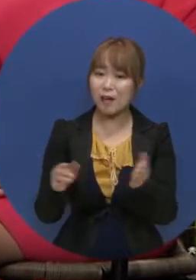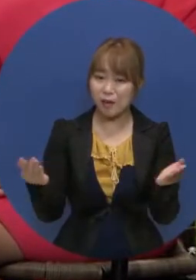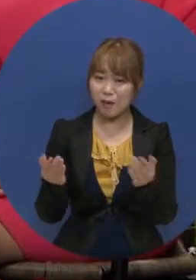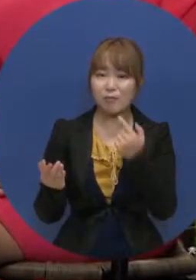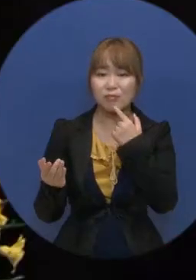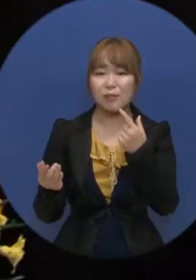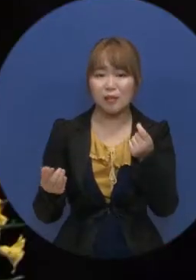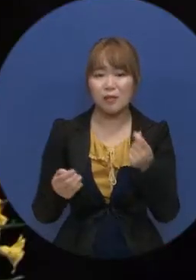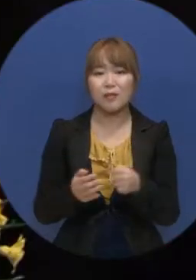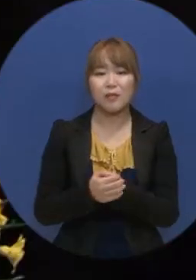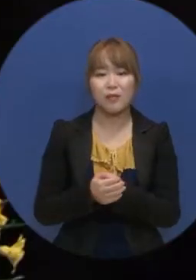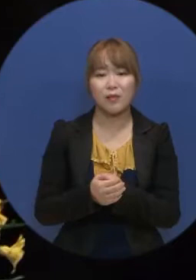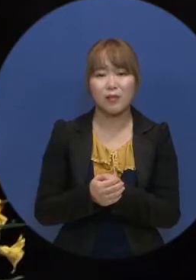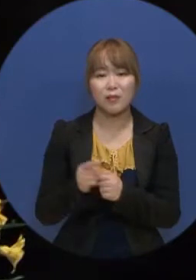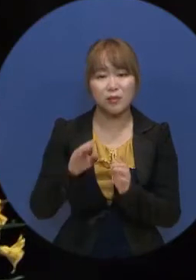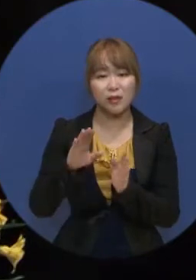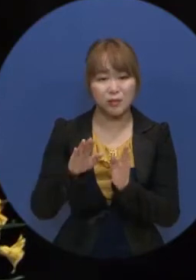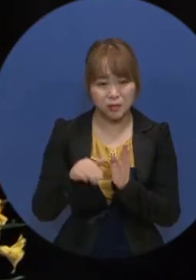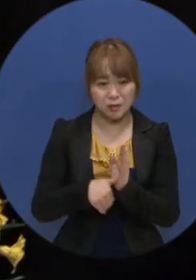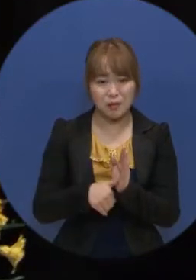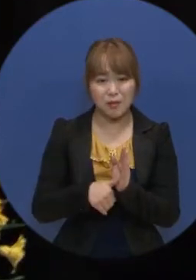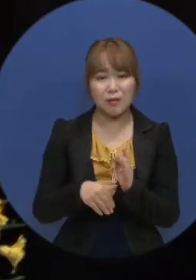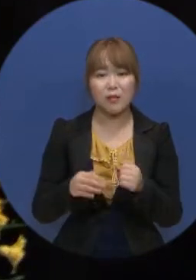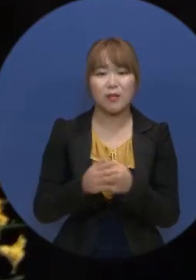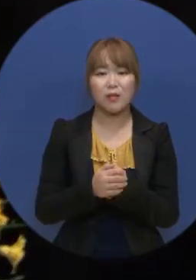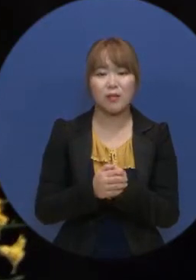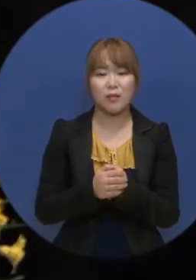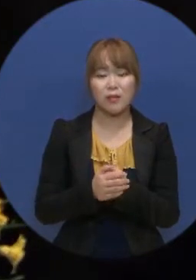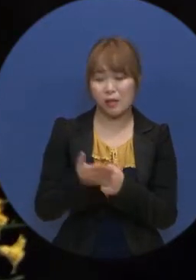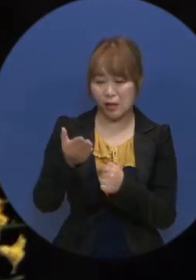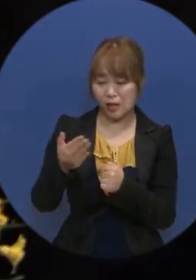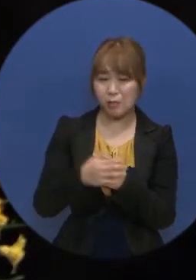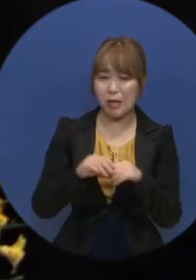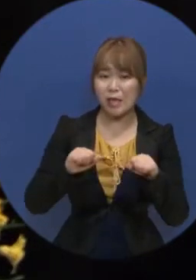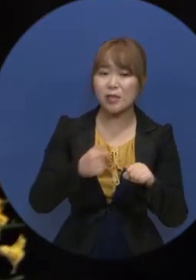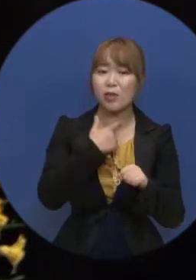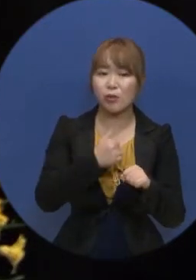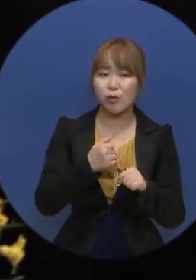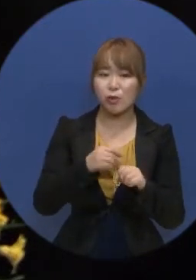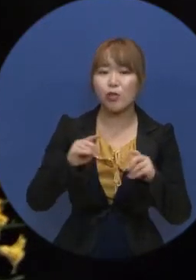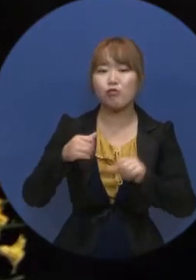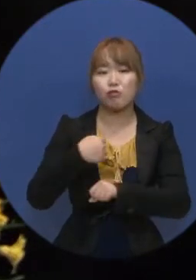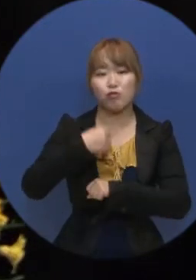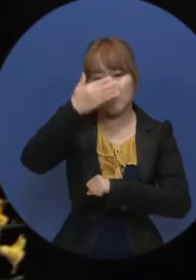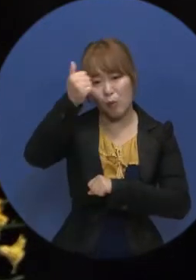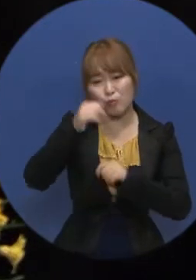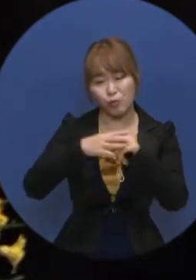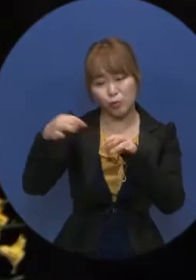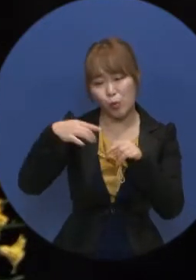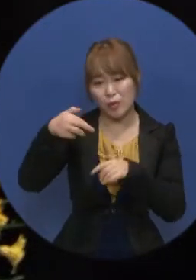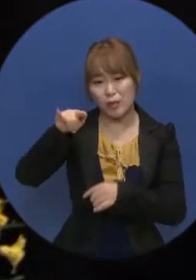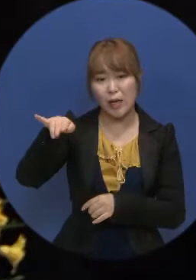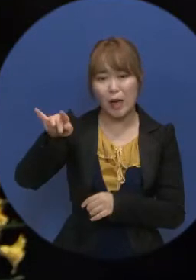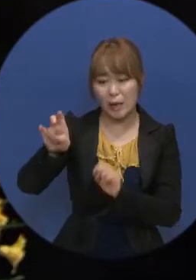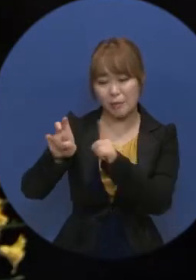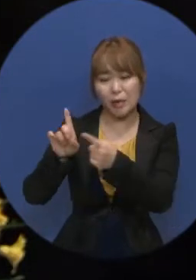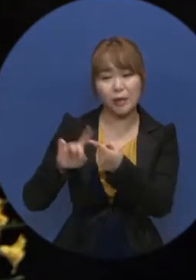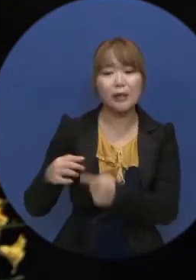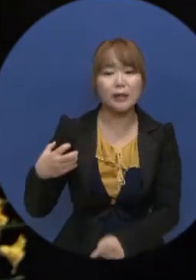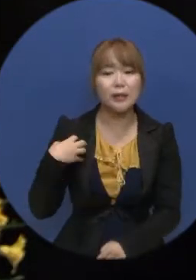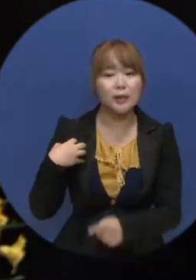그럼요. 그 당시에 그러면은 우리 이사님이 계셨던 그 육군본부 통신차감이라는 그